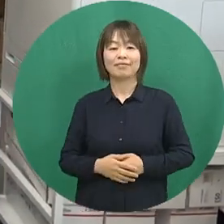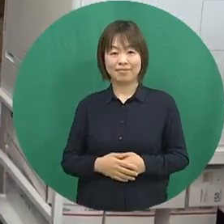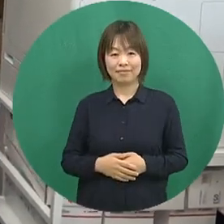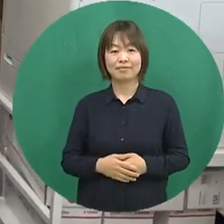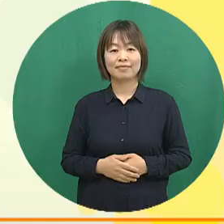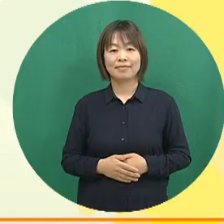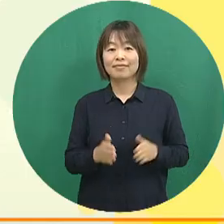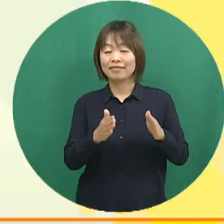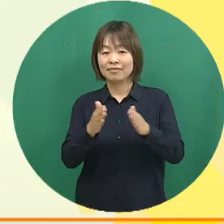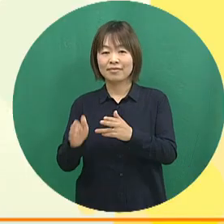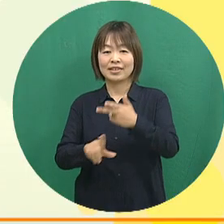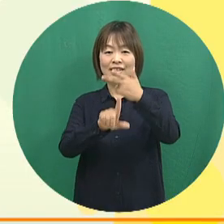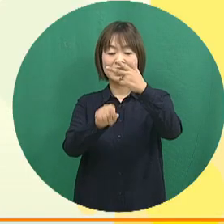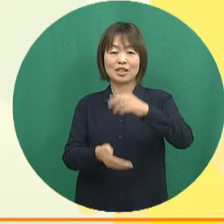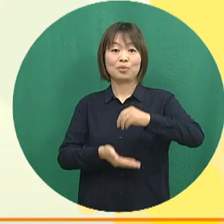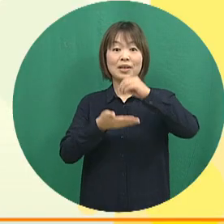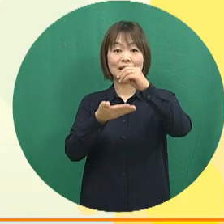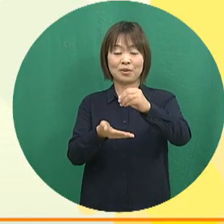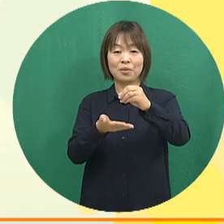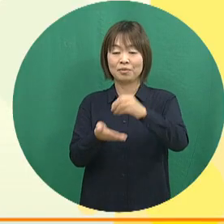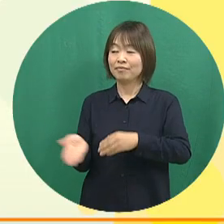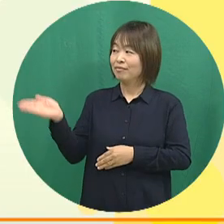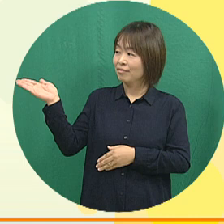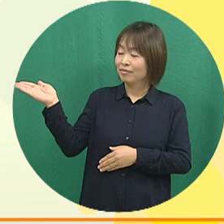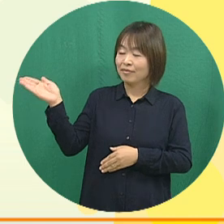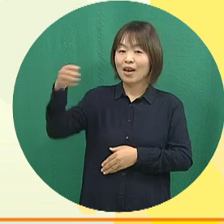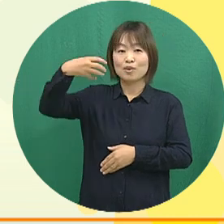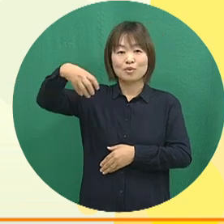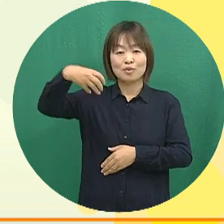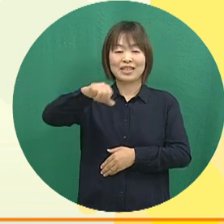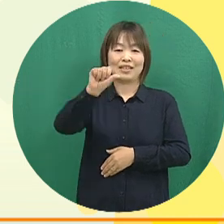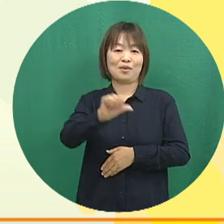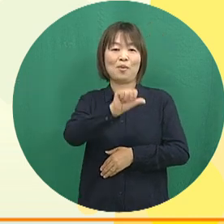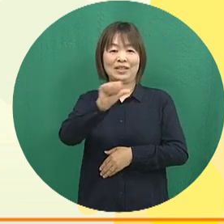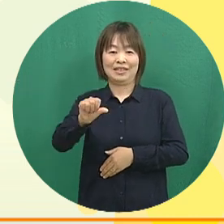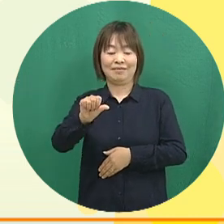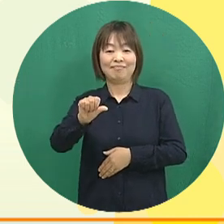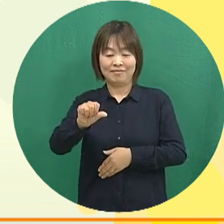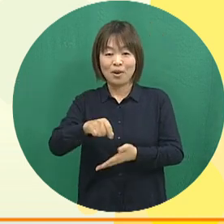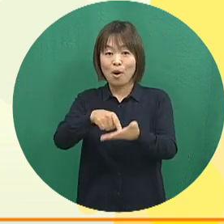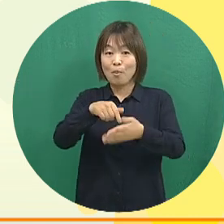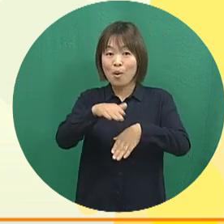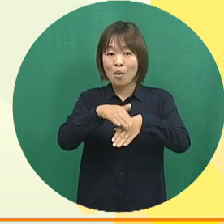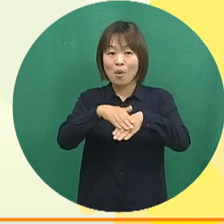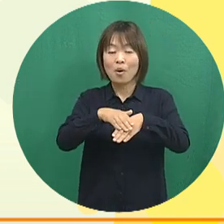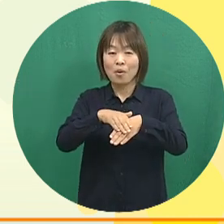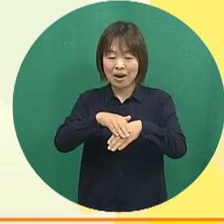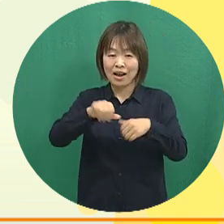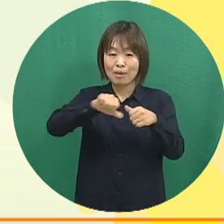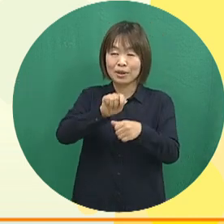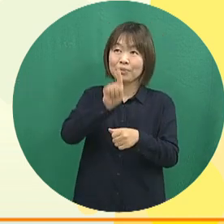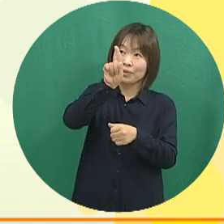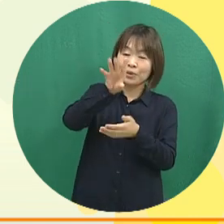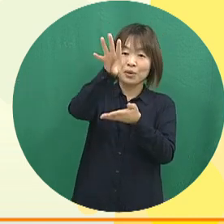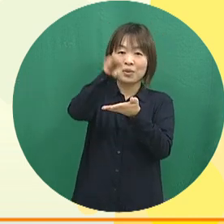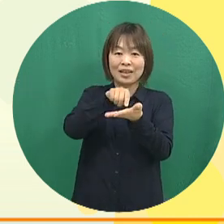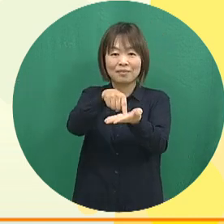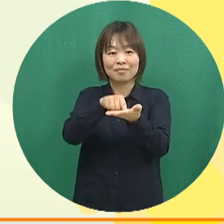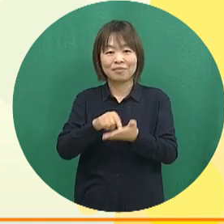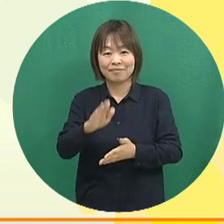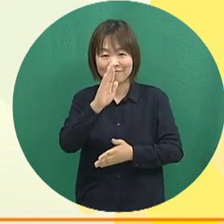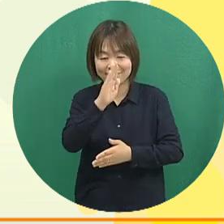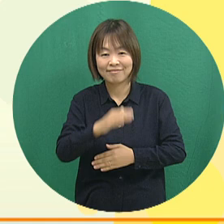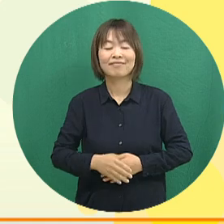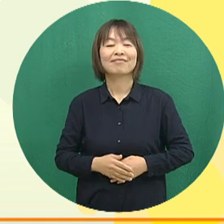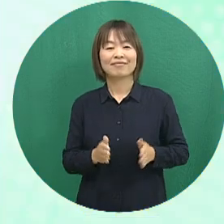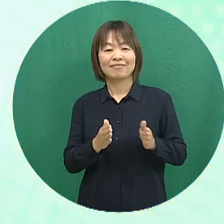ね。 7月のプレゼントは森の国ガラス工房の風鈴を5名様に。南海放送アプリからこの二次元コードを読み取り